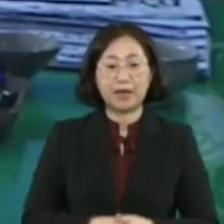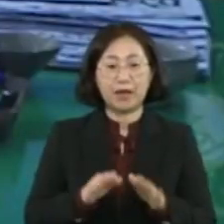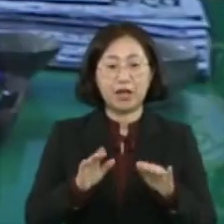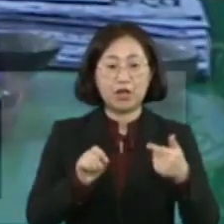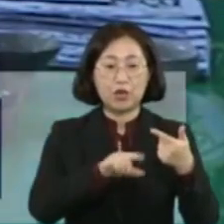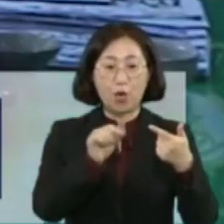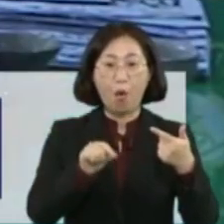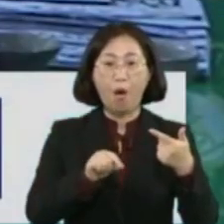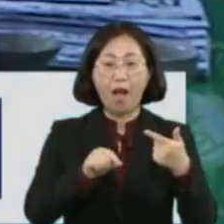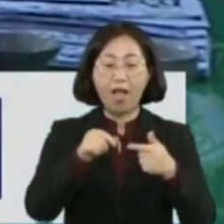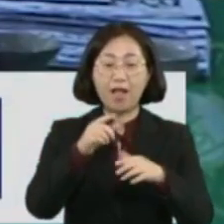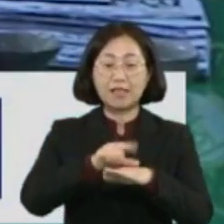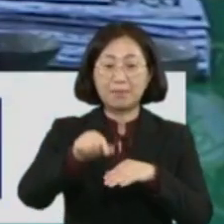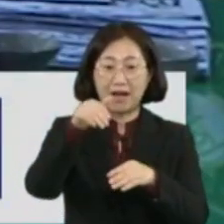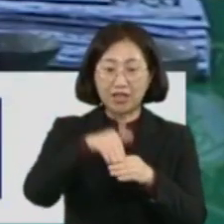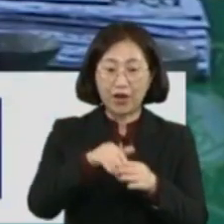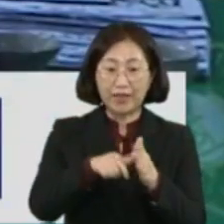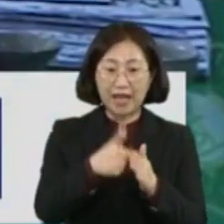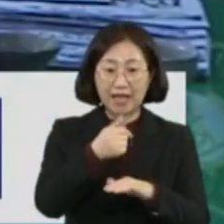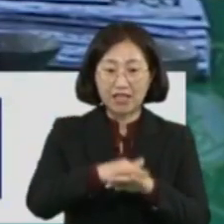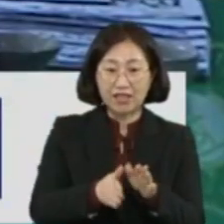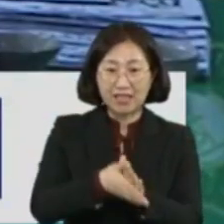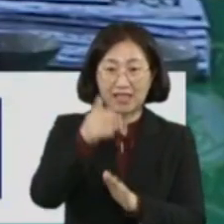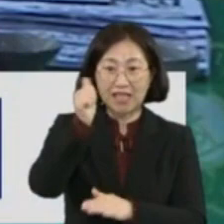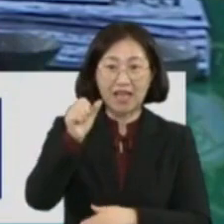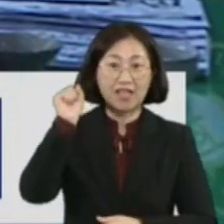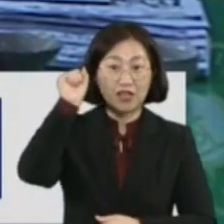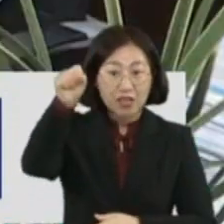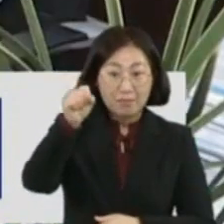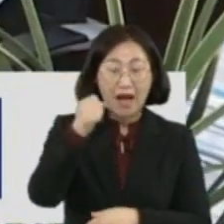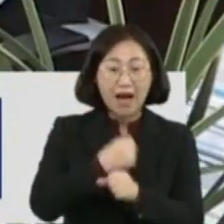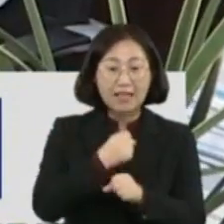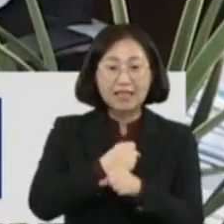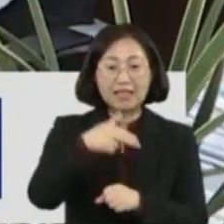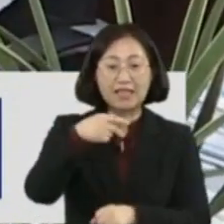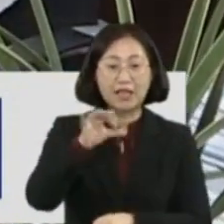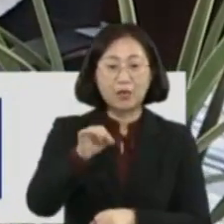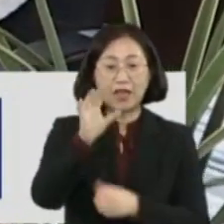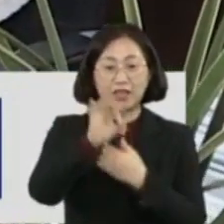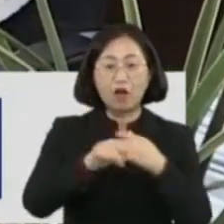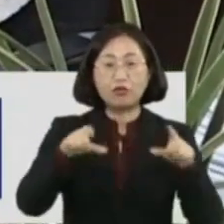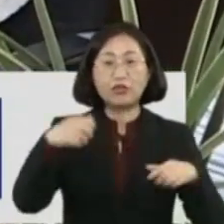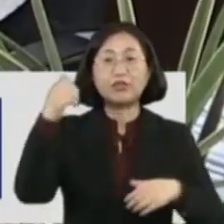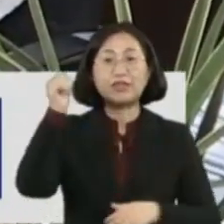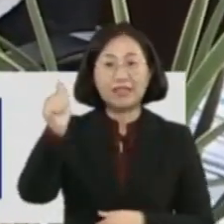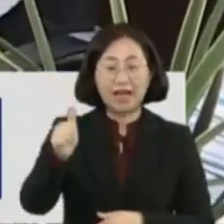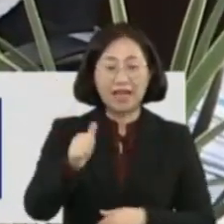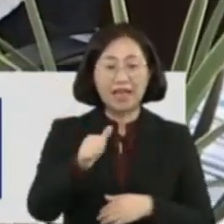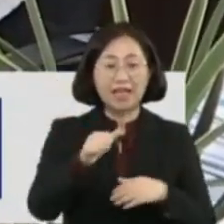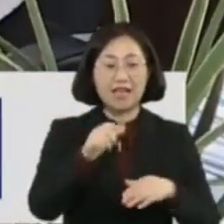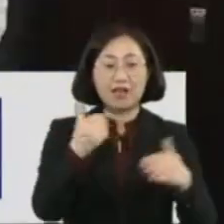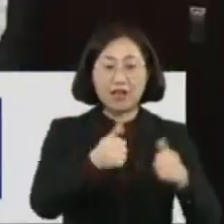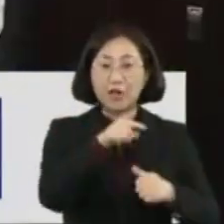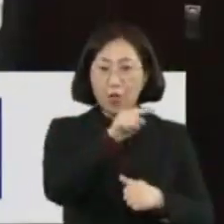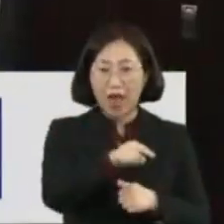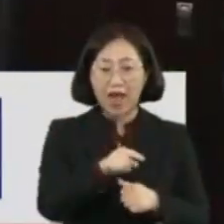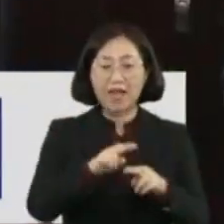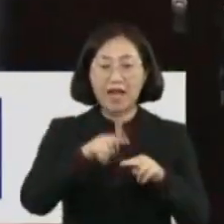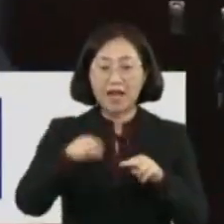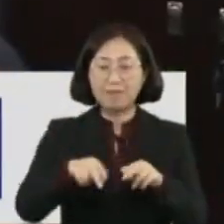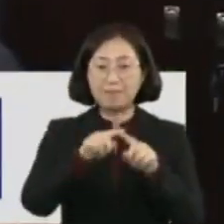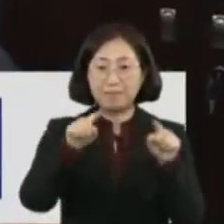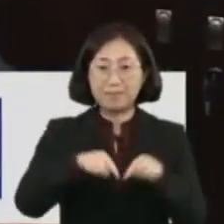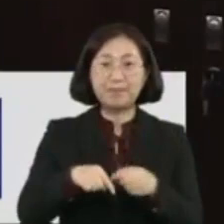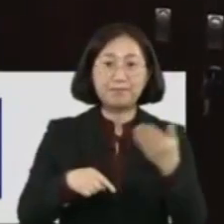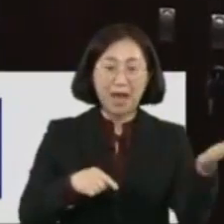오는 6월 지방선거에서 대전시장직에 출마하는 장종태 서구청장이 서구의회에 사임 통지서를 제출해